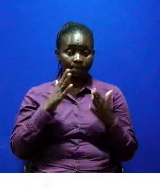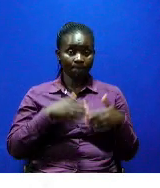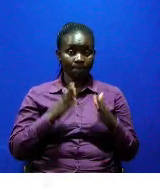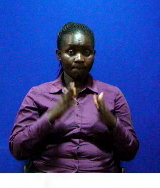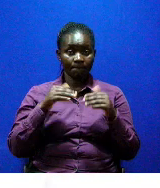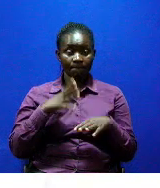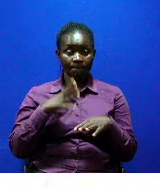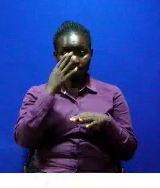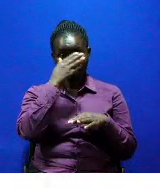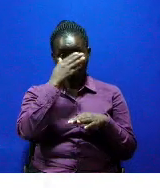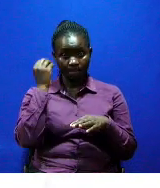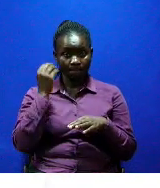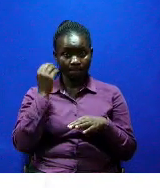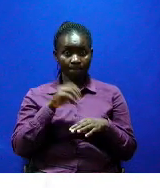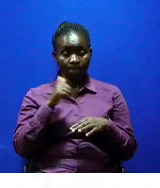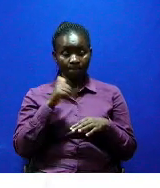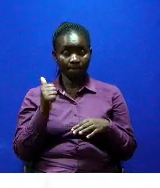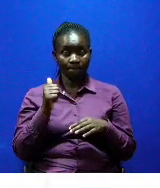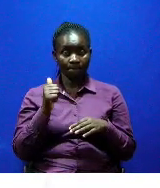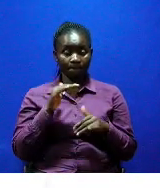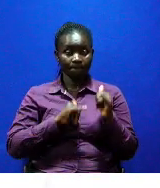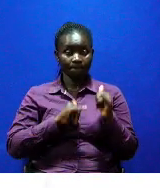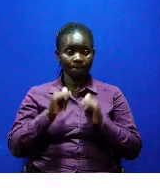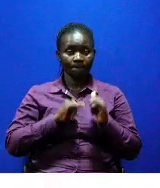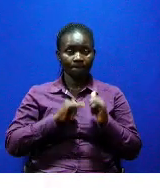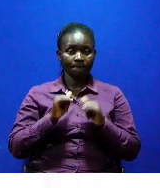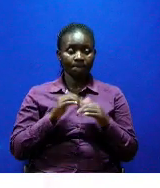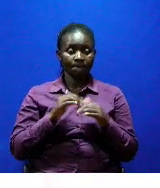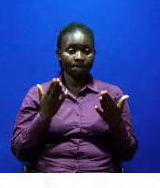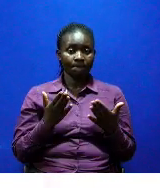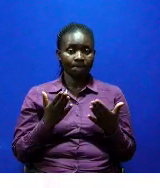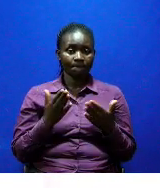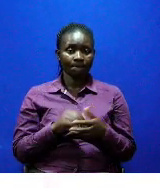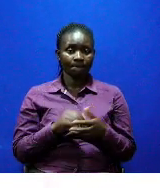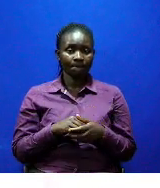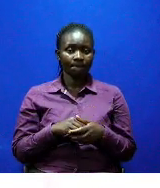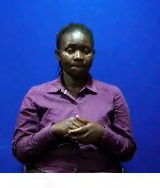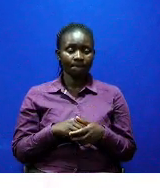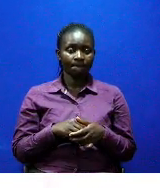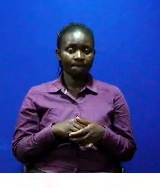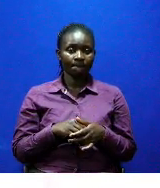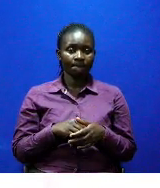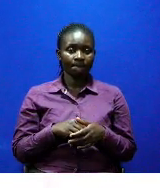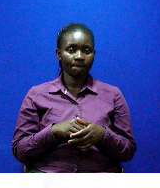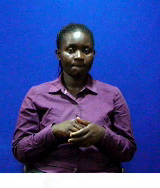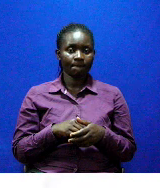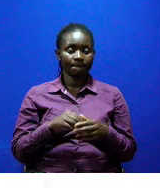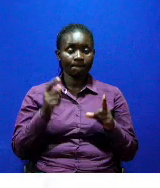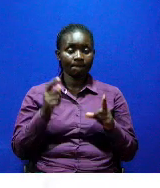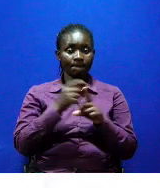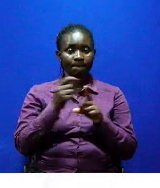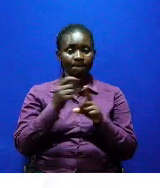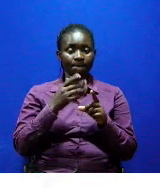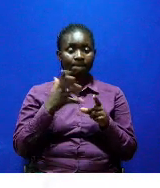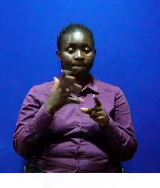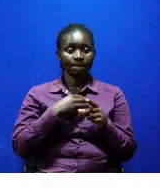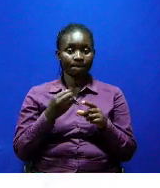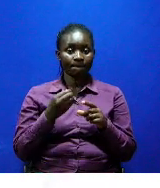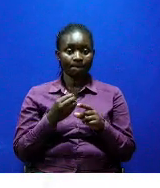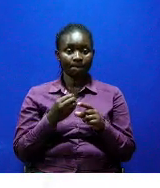soyo baga endo mochia sonde uliubu ate mepira kusubu ate vifa so chikochi na chiro chionchiga ne iri eli nde